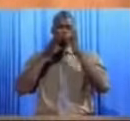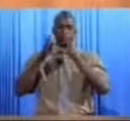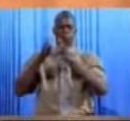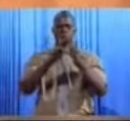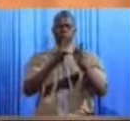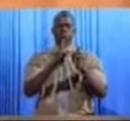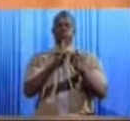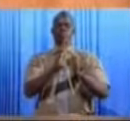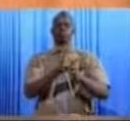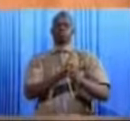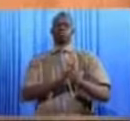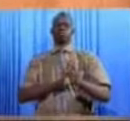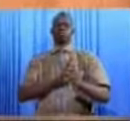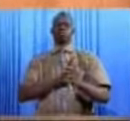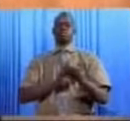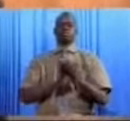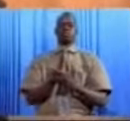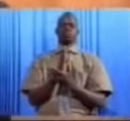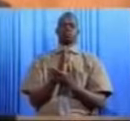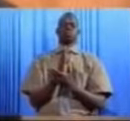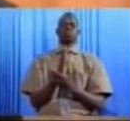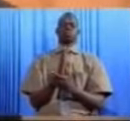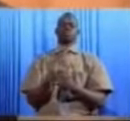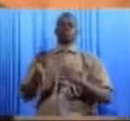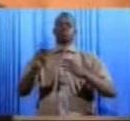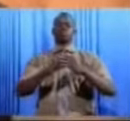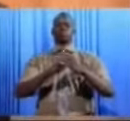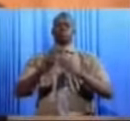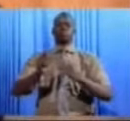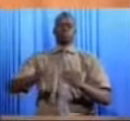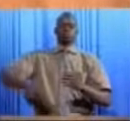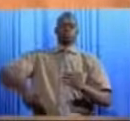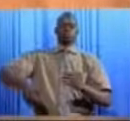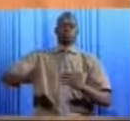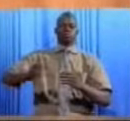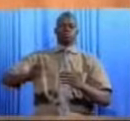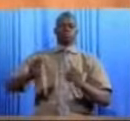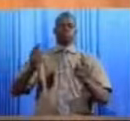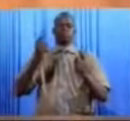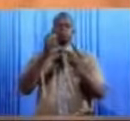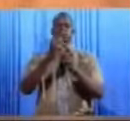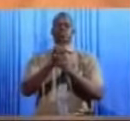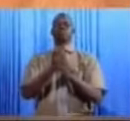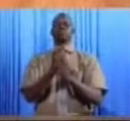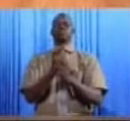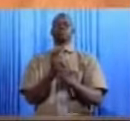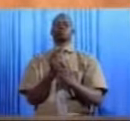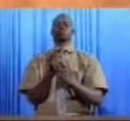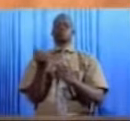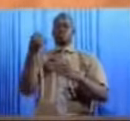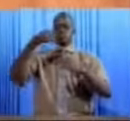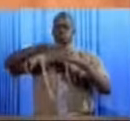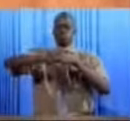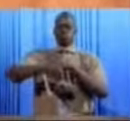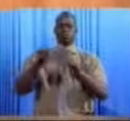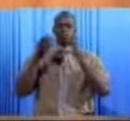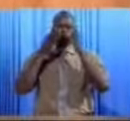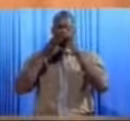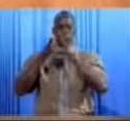caractérisé la pratique du mariage juste d'année du barrage avec